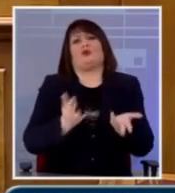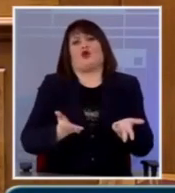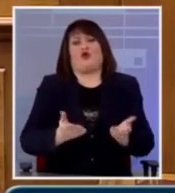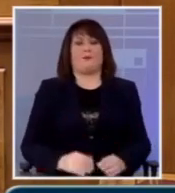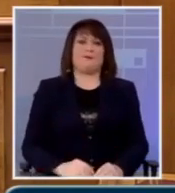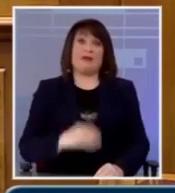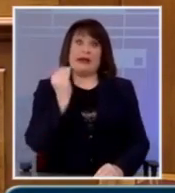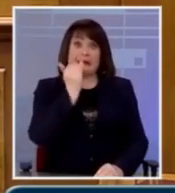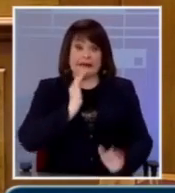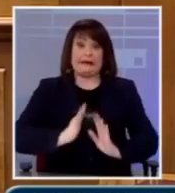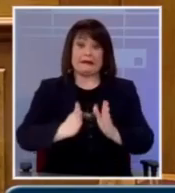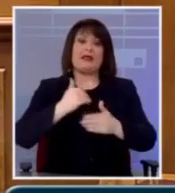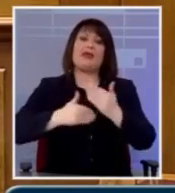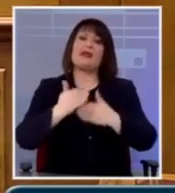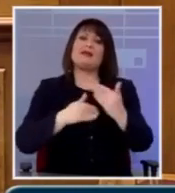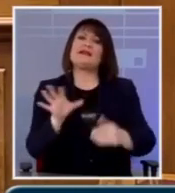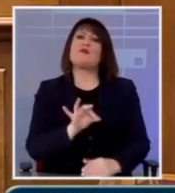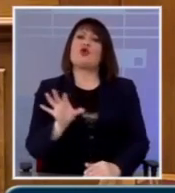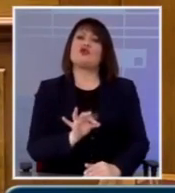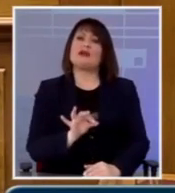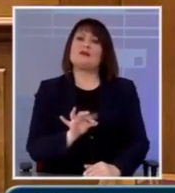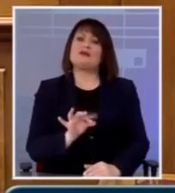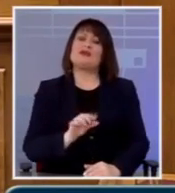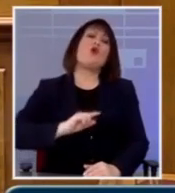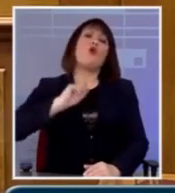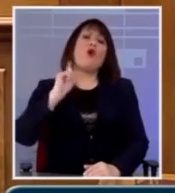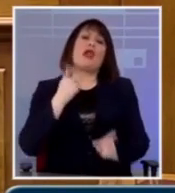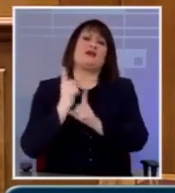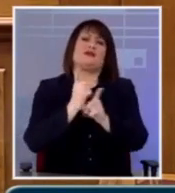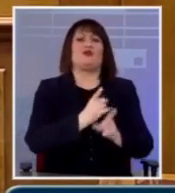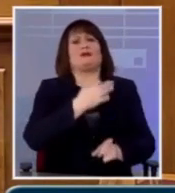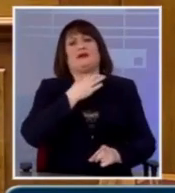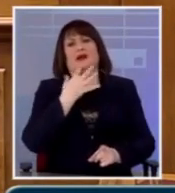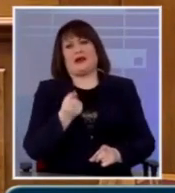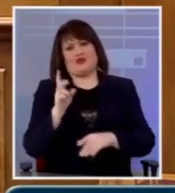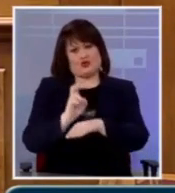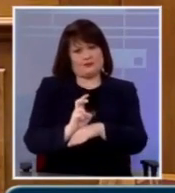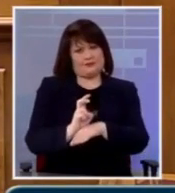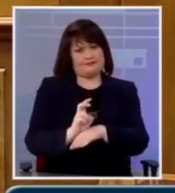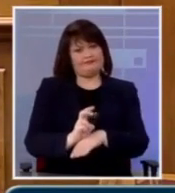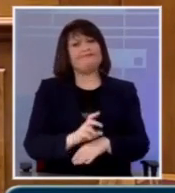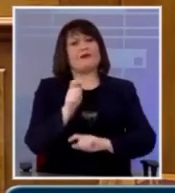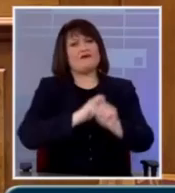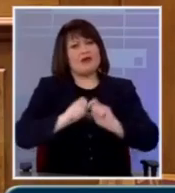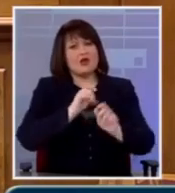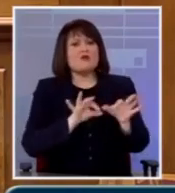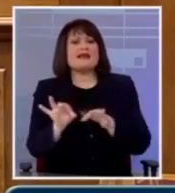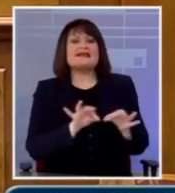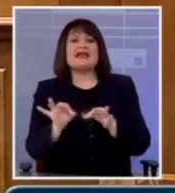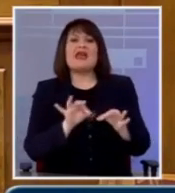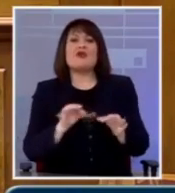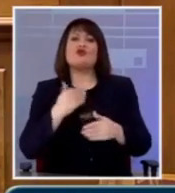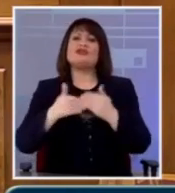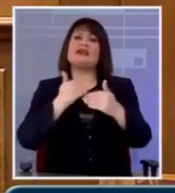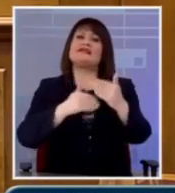Επιταχύνουμε και ολοκληρώνουμε τις διαδικασίες προσλήψεων όλων των κατηγοριών που εκκρεμούν αυτή τη στιγμή και προωθούμε ένα σχεδιασμό